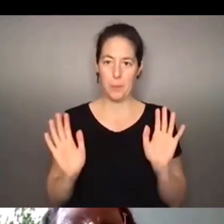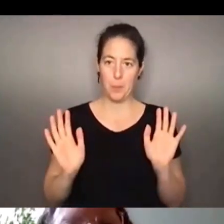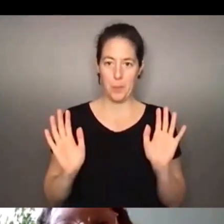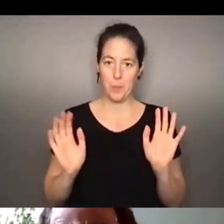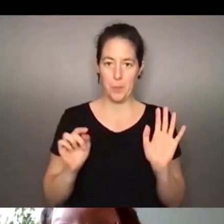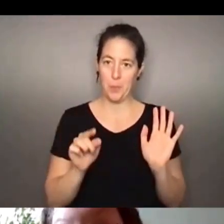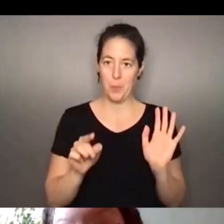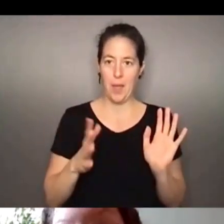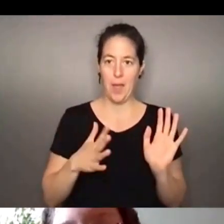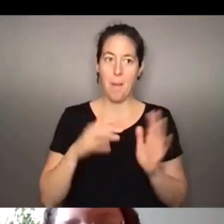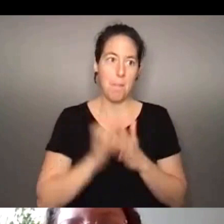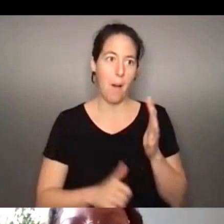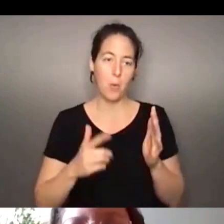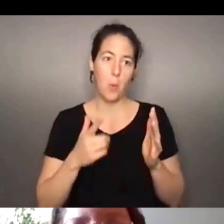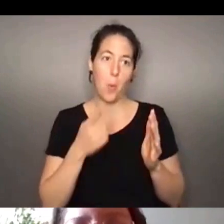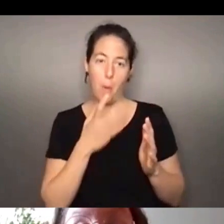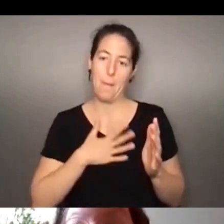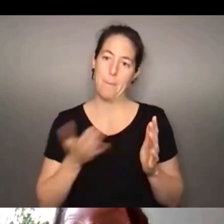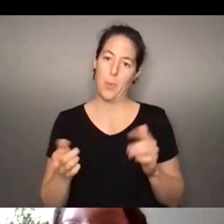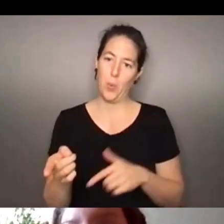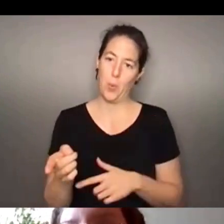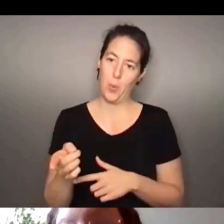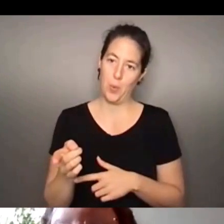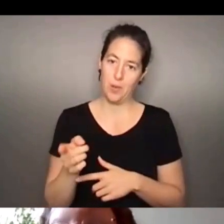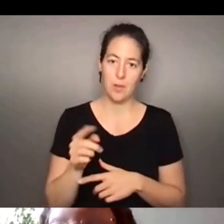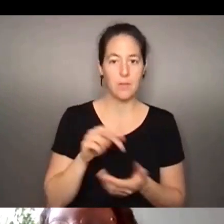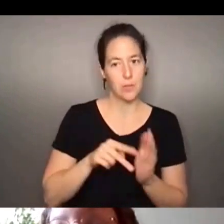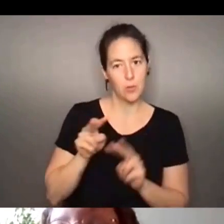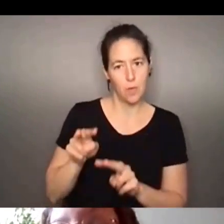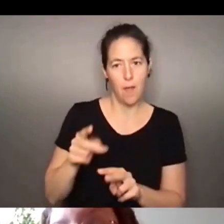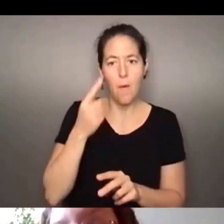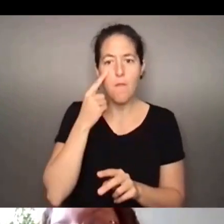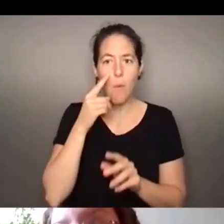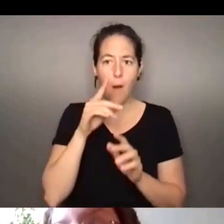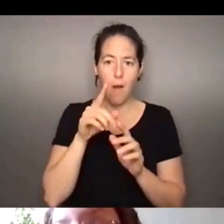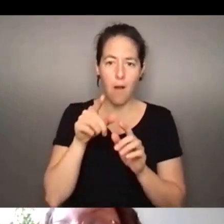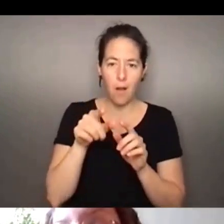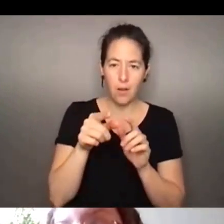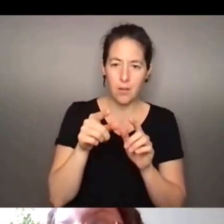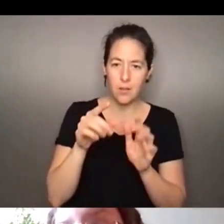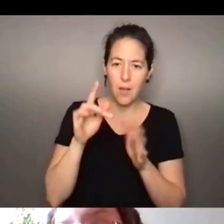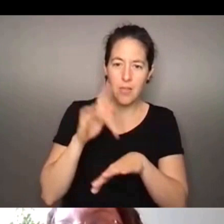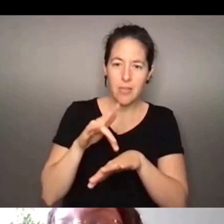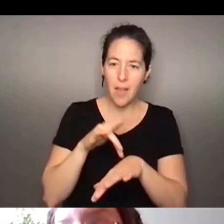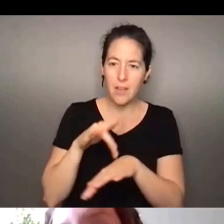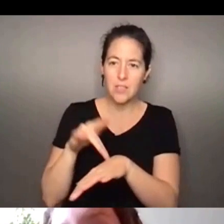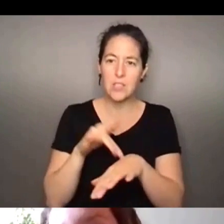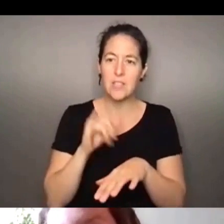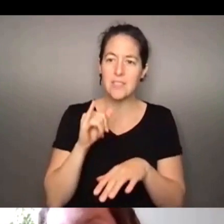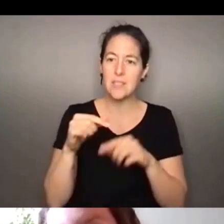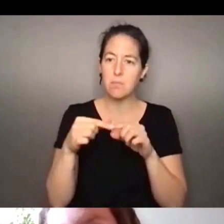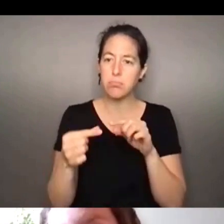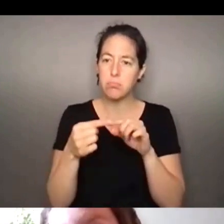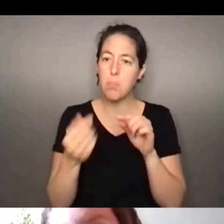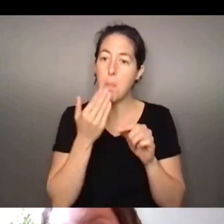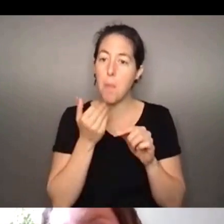il n'aime pas ça manquer d'eau. Alors, surveillez bien cela. Vous pouvez voir des signes sur votre basilic. Il va y avoir des petits bouts bruns sur les